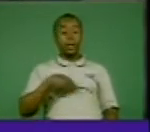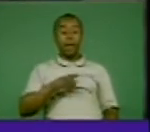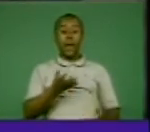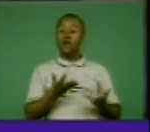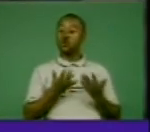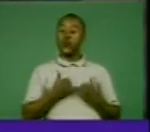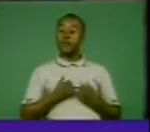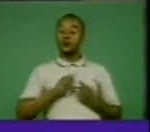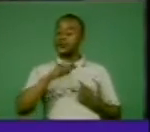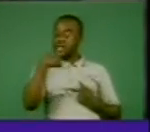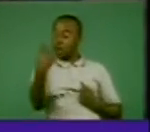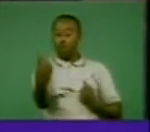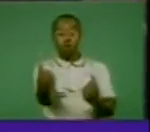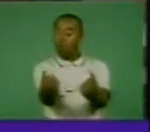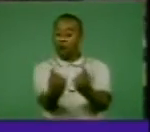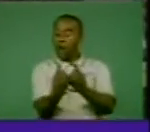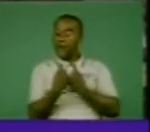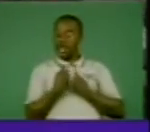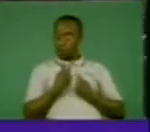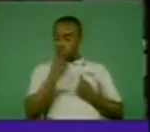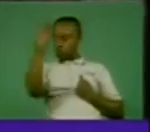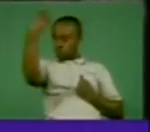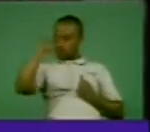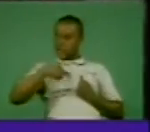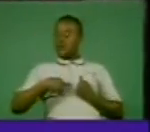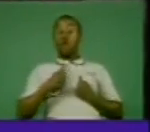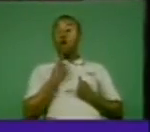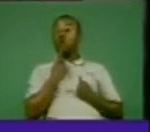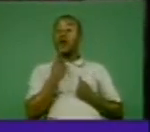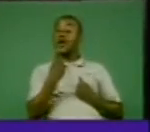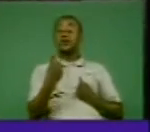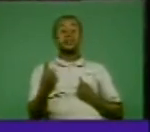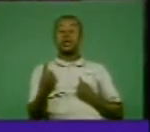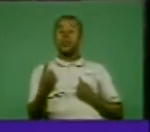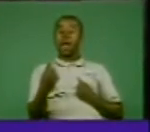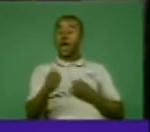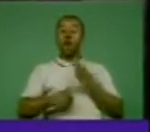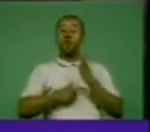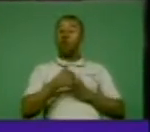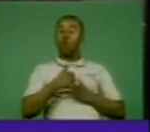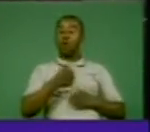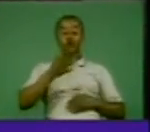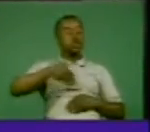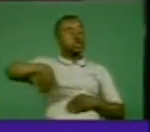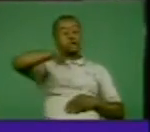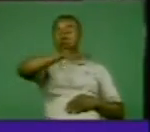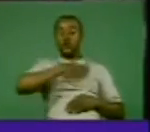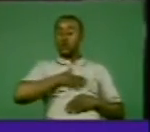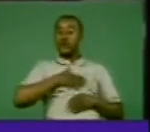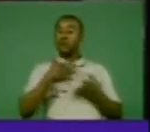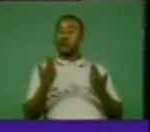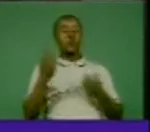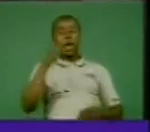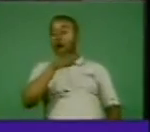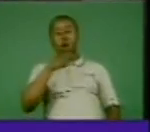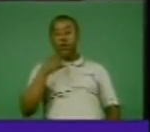walisema uongozi kwetu hautosimama. Mheshimiwa, turudi kwenye viti vyetu.